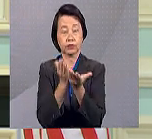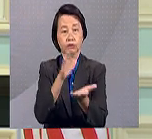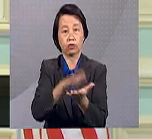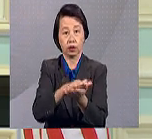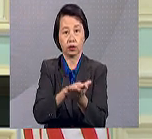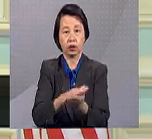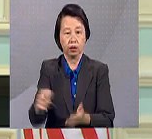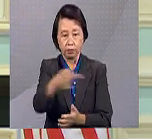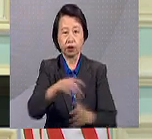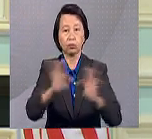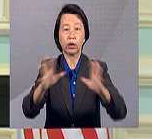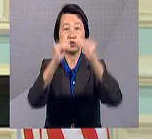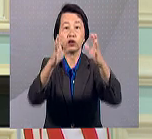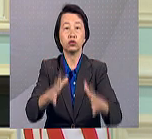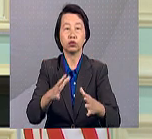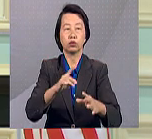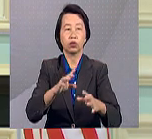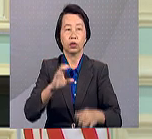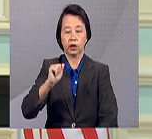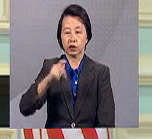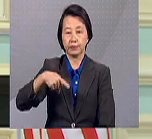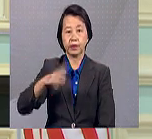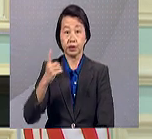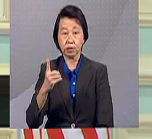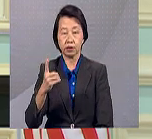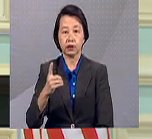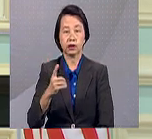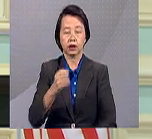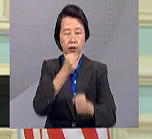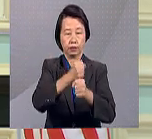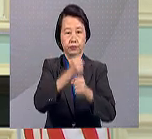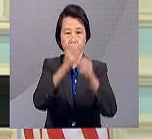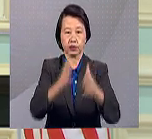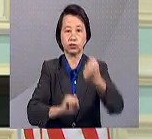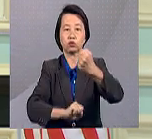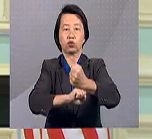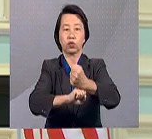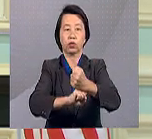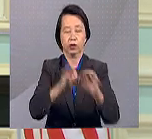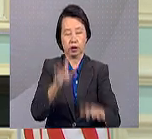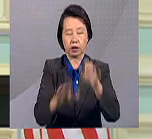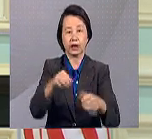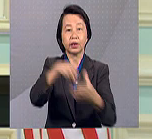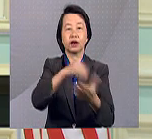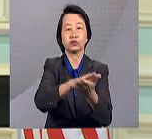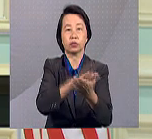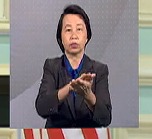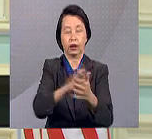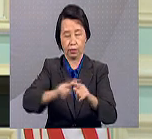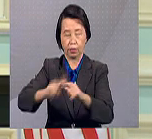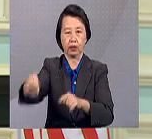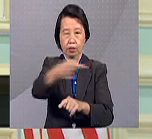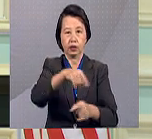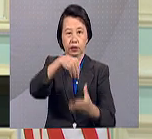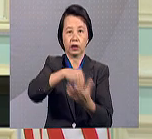di sekolah, mereka ni bukan guru ya. AKPD ni adalah pekerja sokongan, kerani dan sebagainya lah